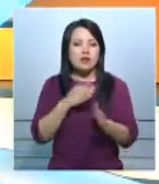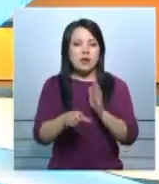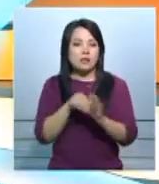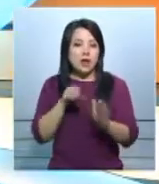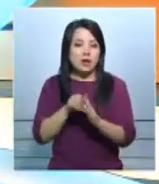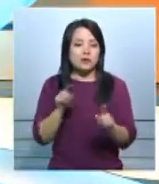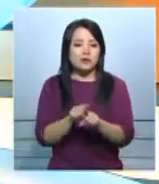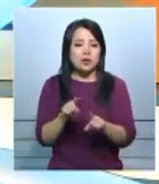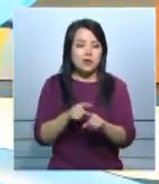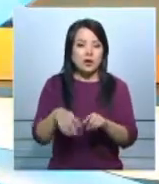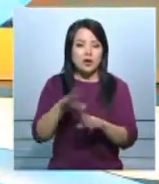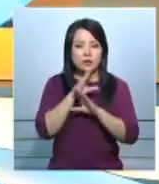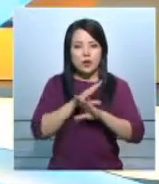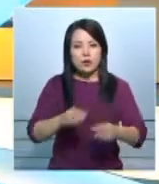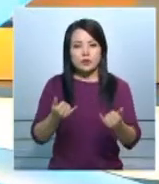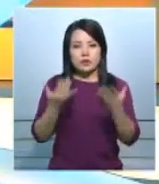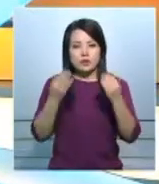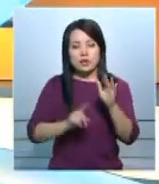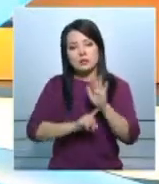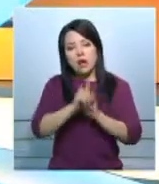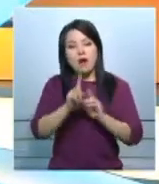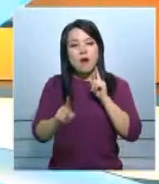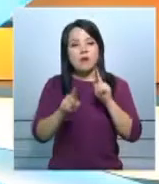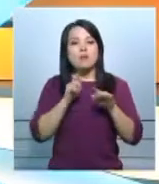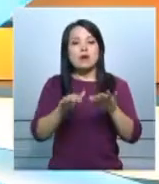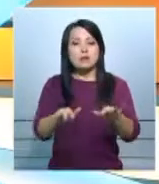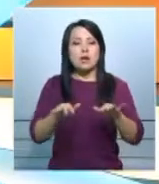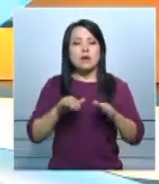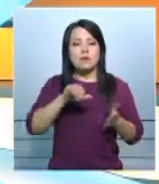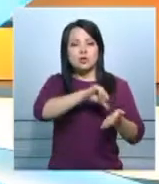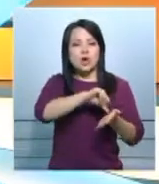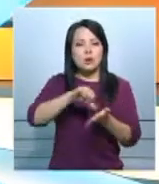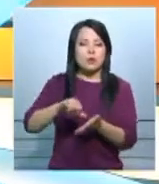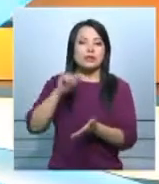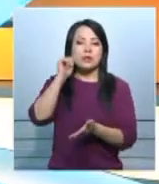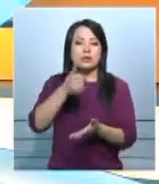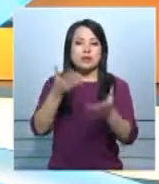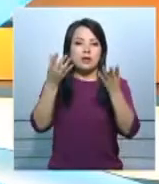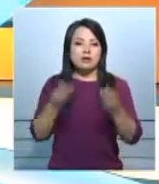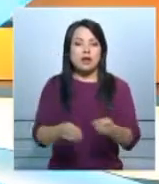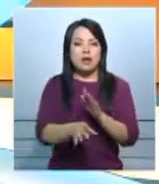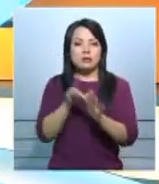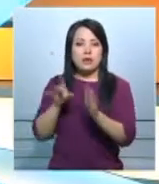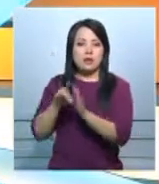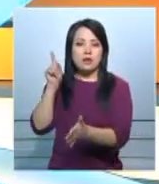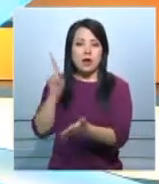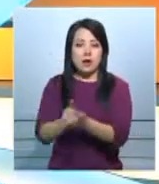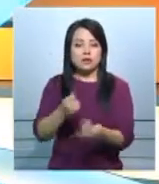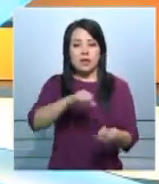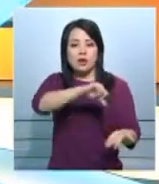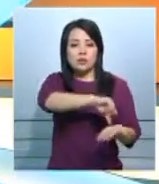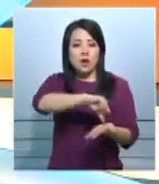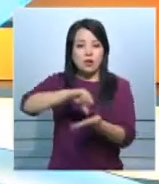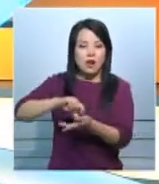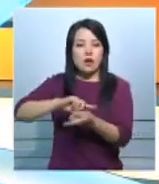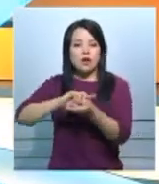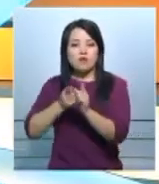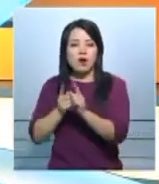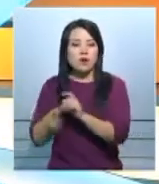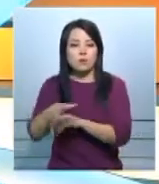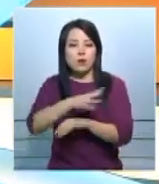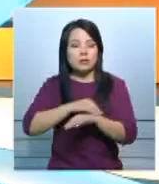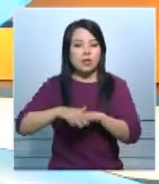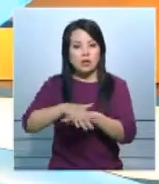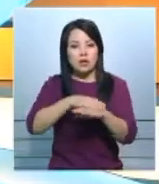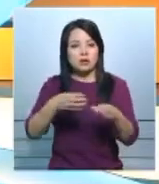орнады. Ал ертең халық жаңа парламент мүшелерін таңдайды. Негізгі саяси тартыс консерваторлар мен реформаторлар арасында